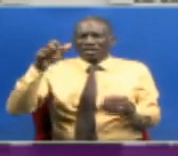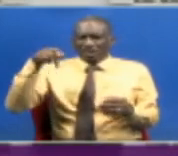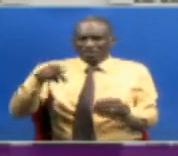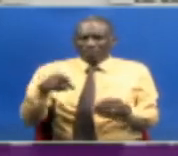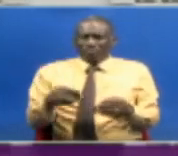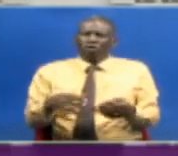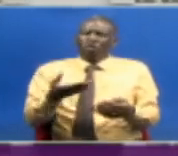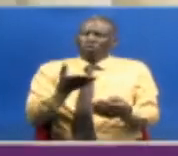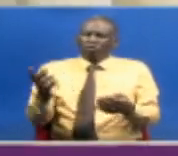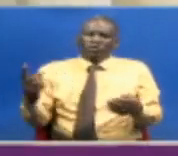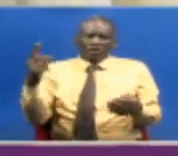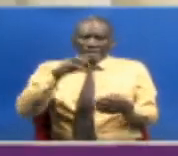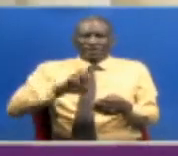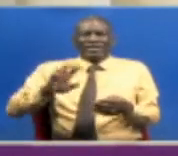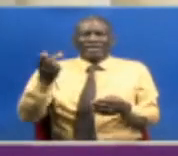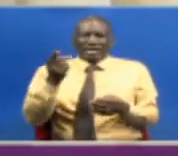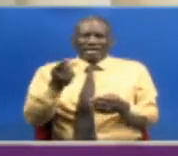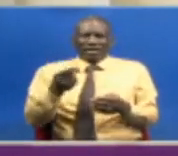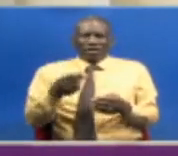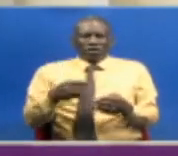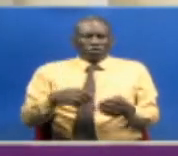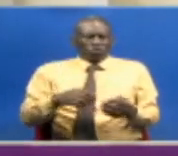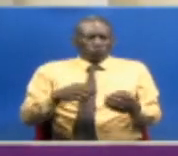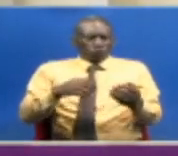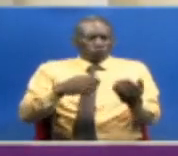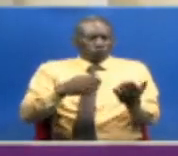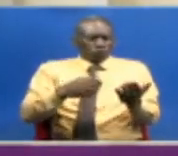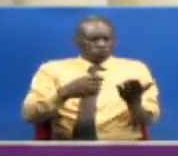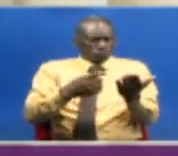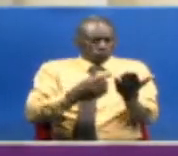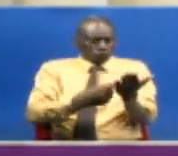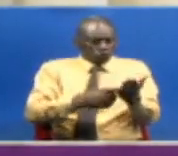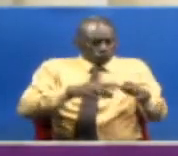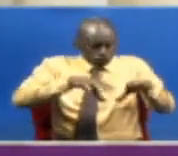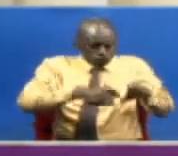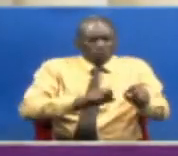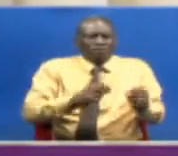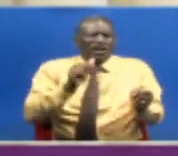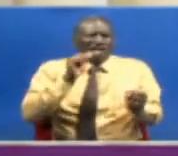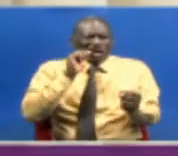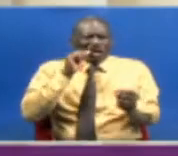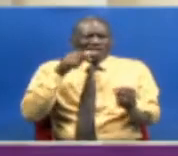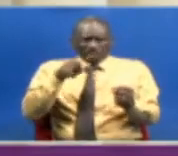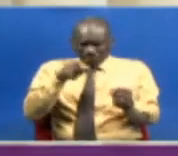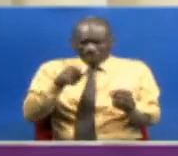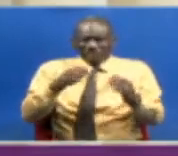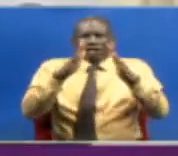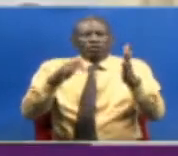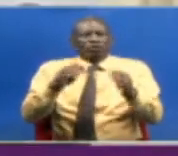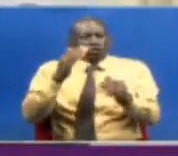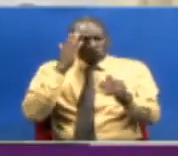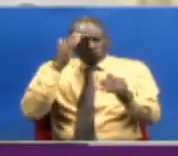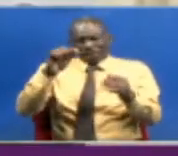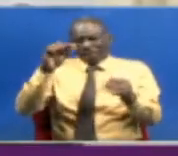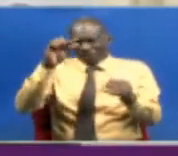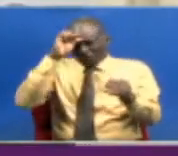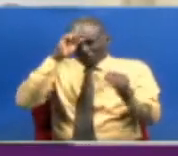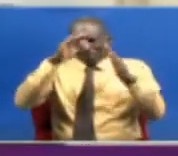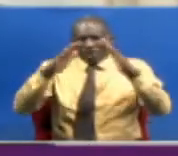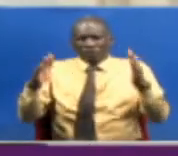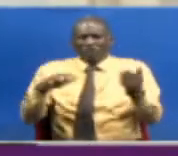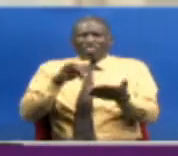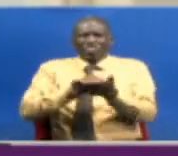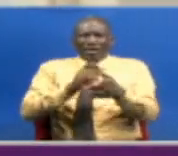Zama hizo, Kenya ilikuwa koloni ya Uingereza na ikulu hii ilijulikana kama Government House, wakati huo ikiwa